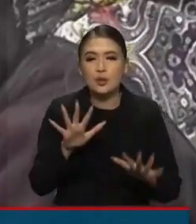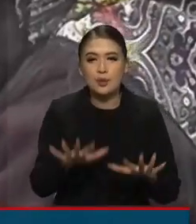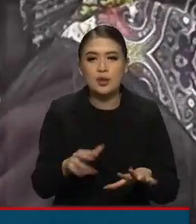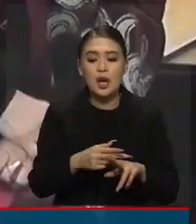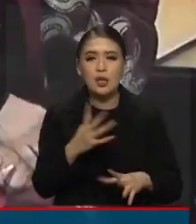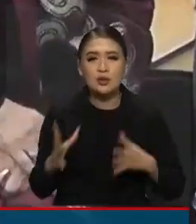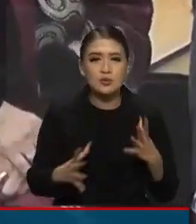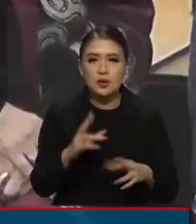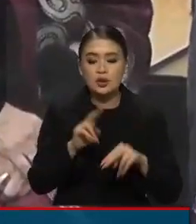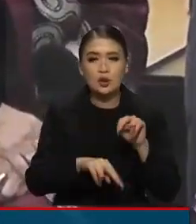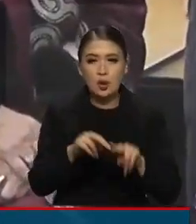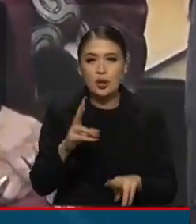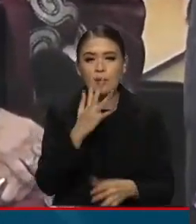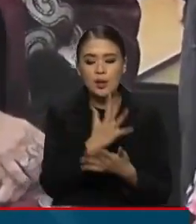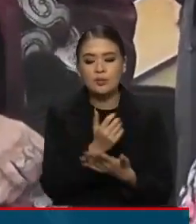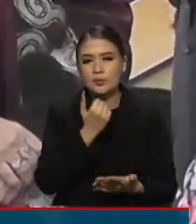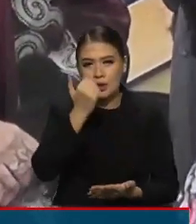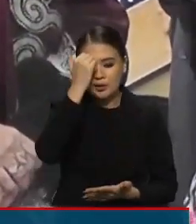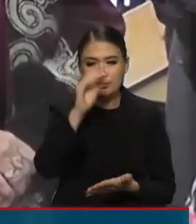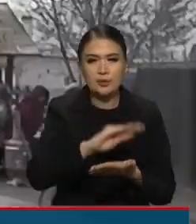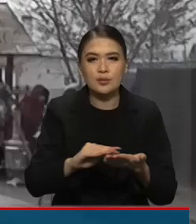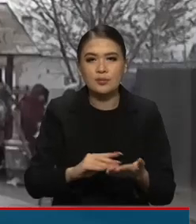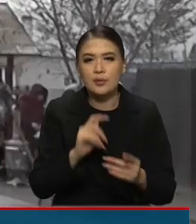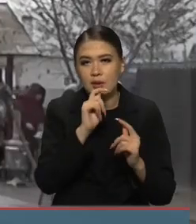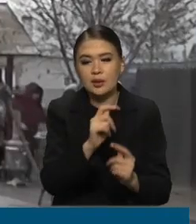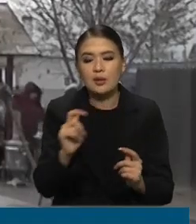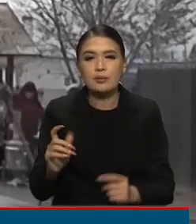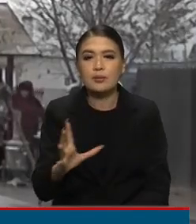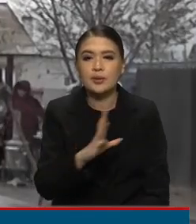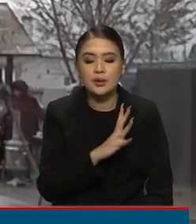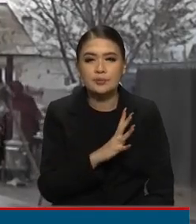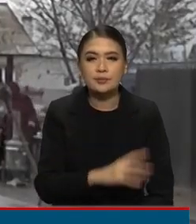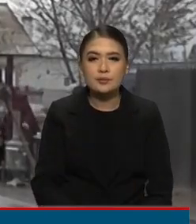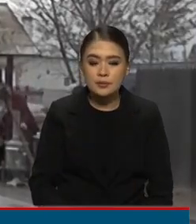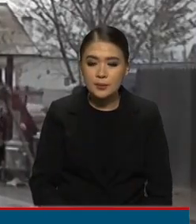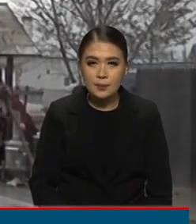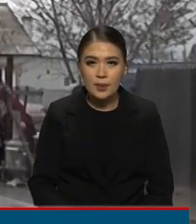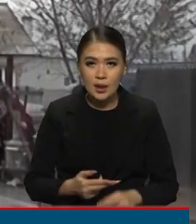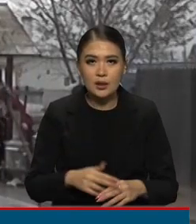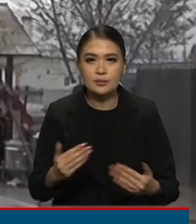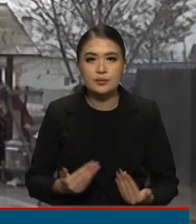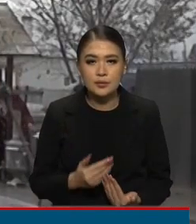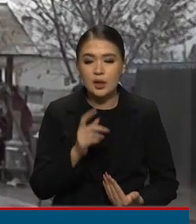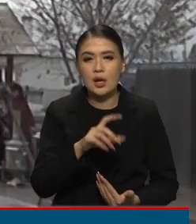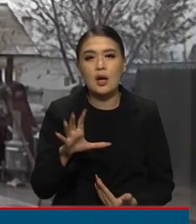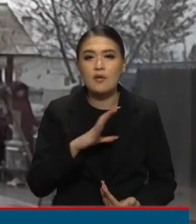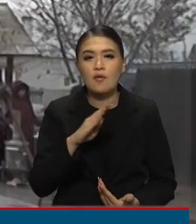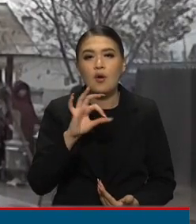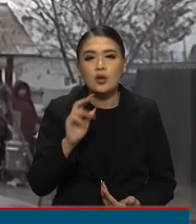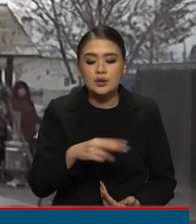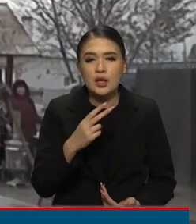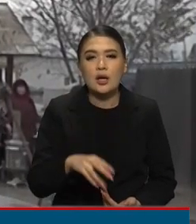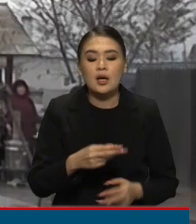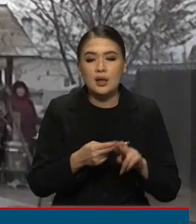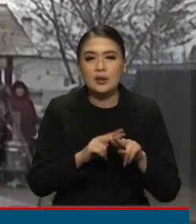Активисты стройки получили сегодня благодарственные письма. В прошлом году местные жители основали фонд «Ель Аманату» и построили